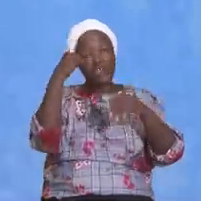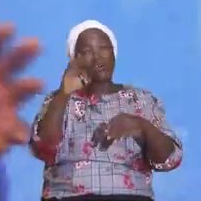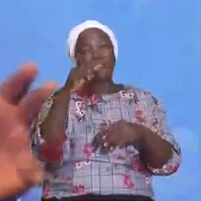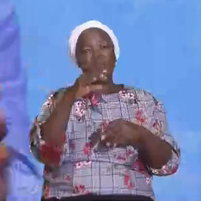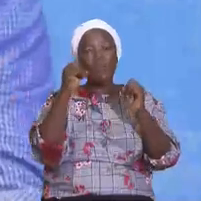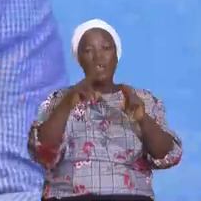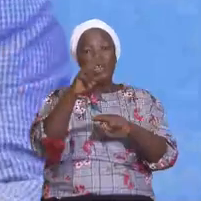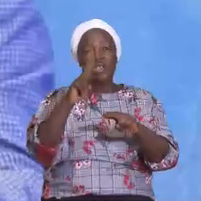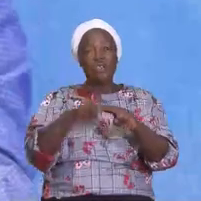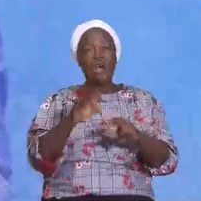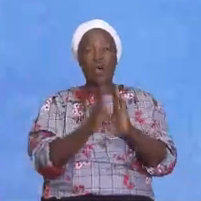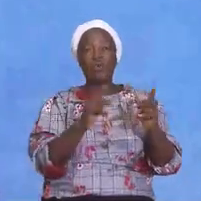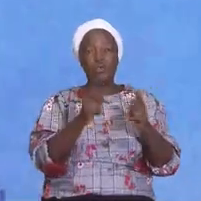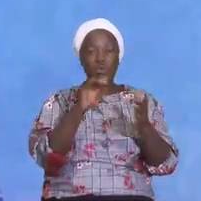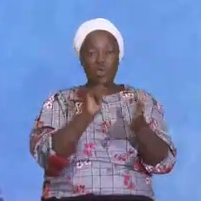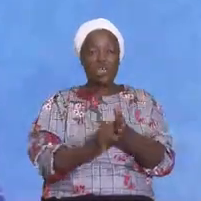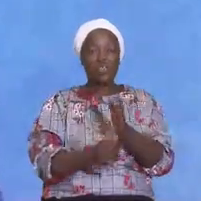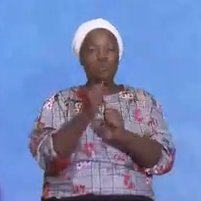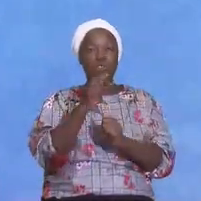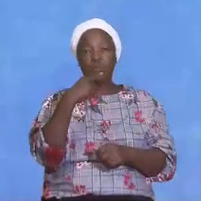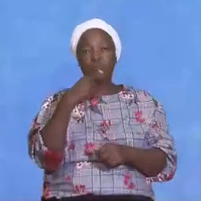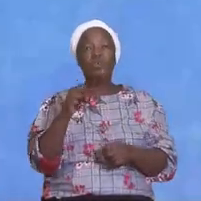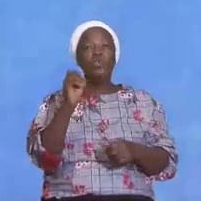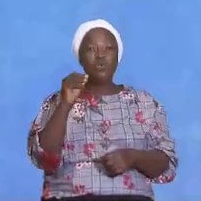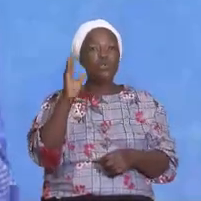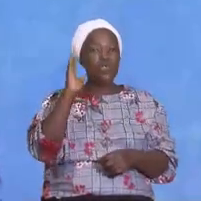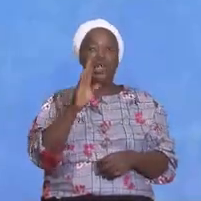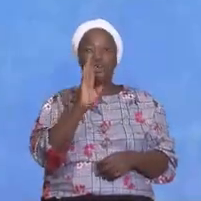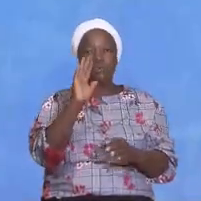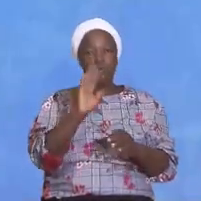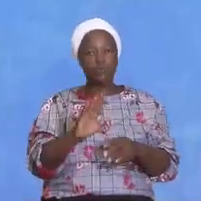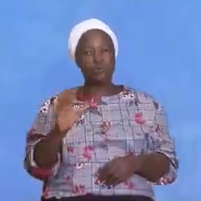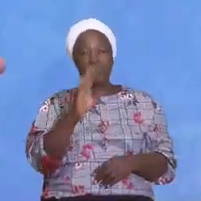pour qu'il devienne le père de grande nation selon